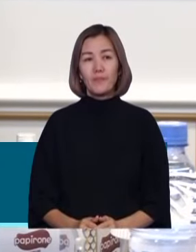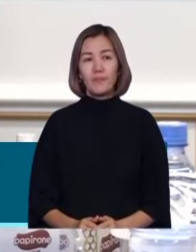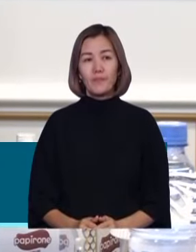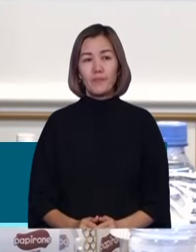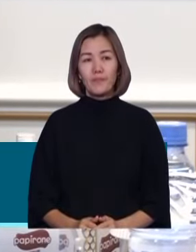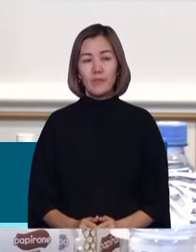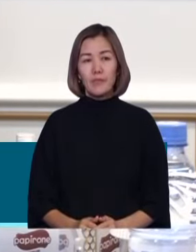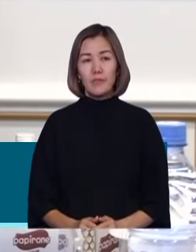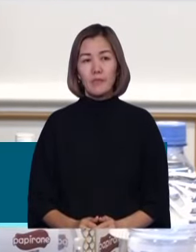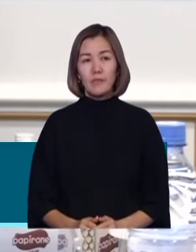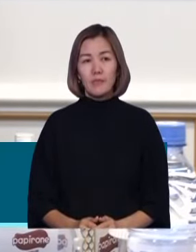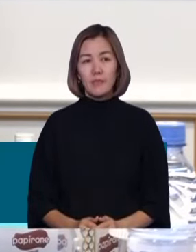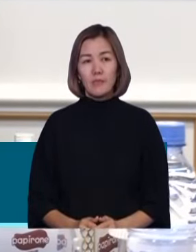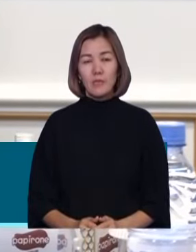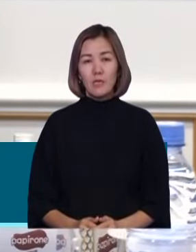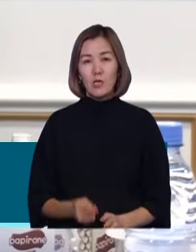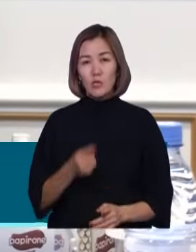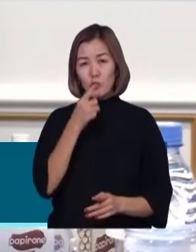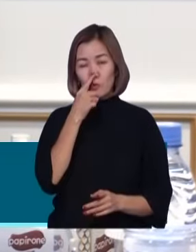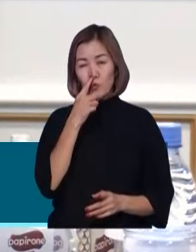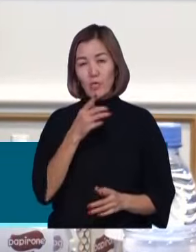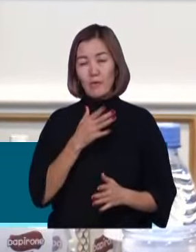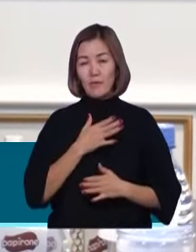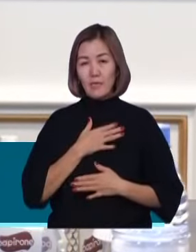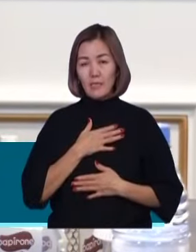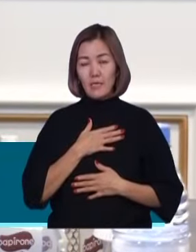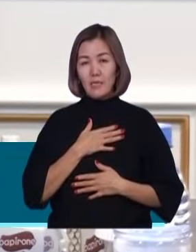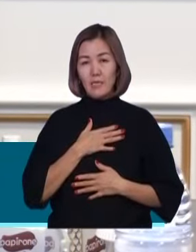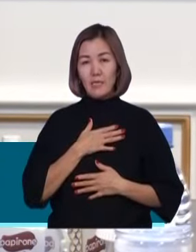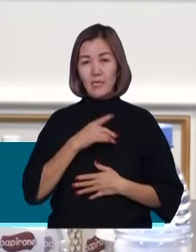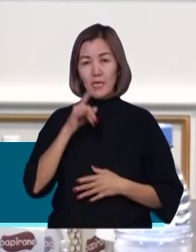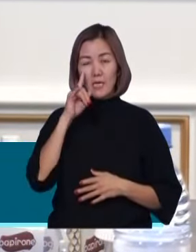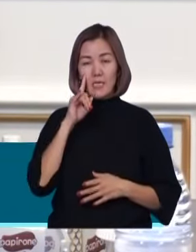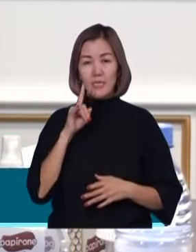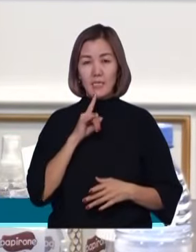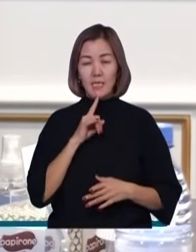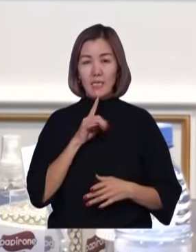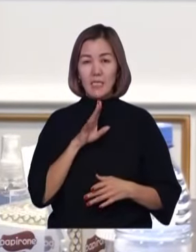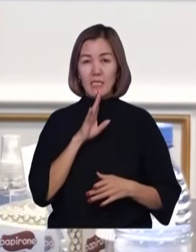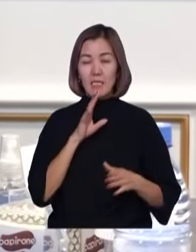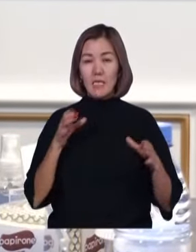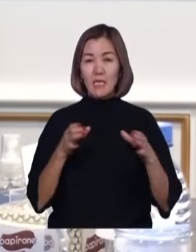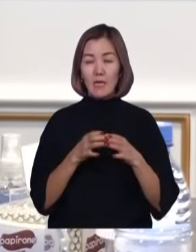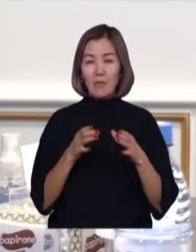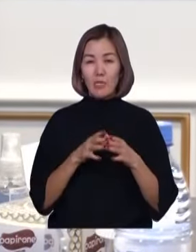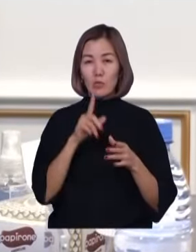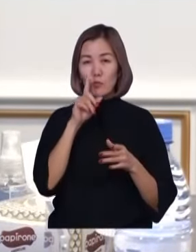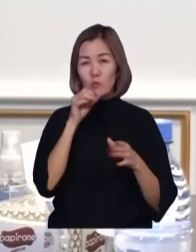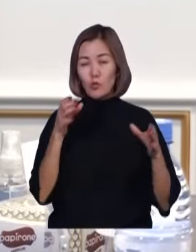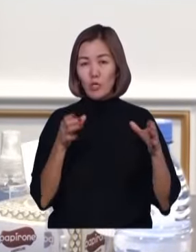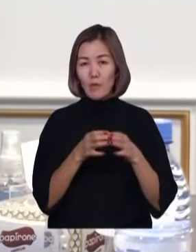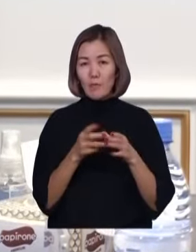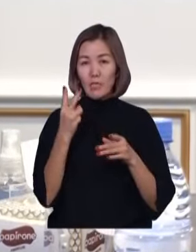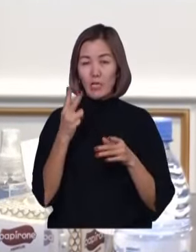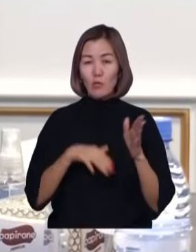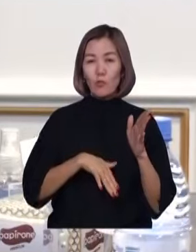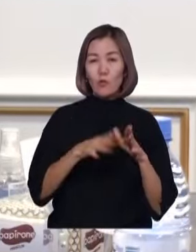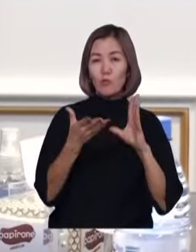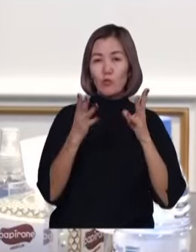үшін жарыс болып, сол ойындарда біздің қыздар командасы, ерлер командасы екеуі де